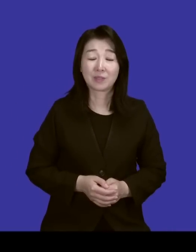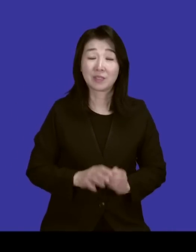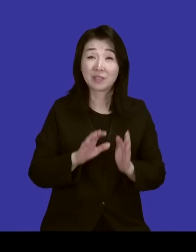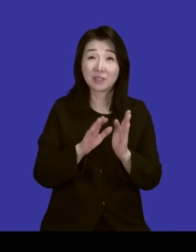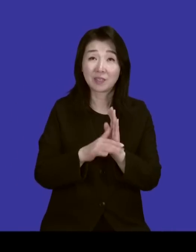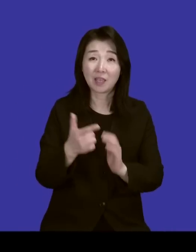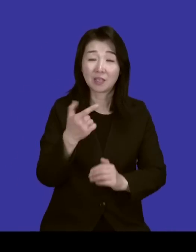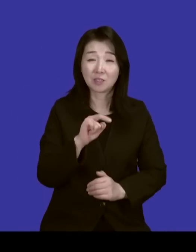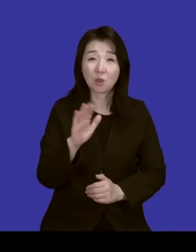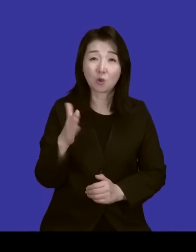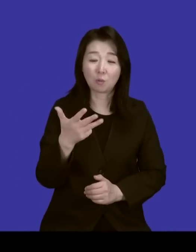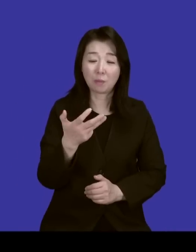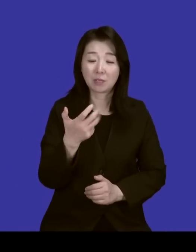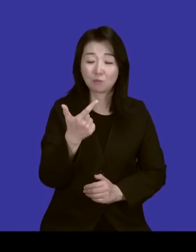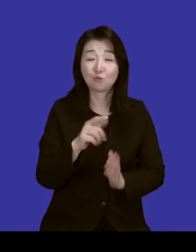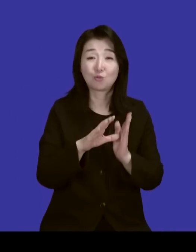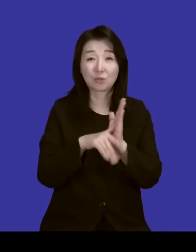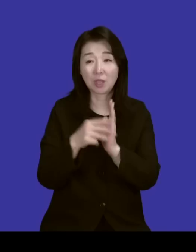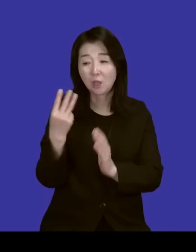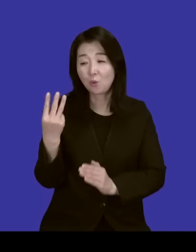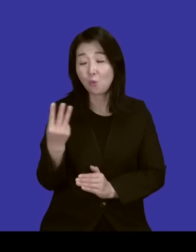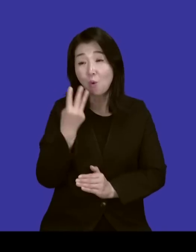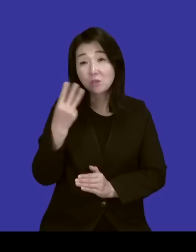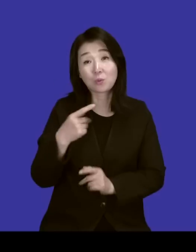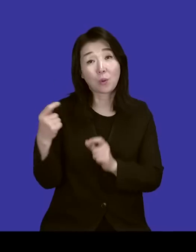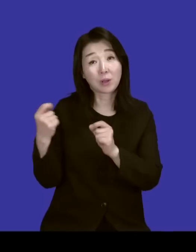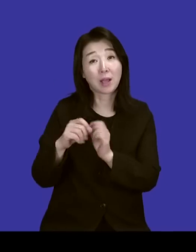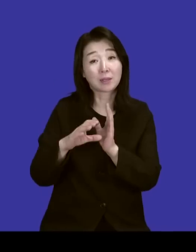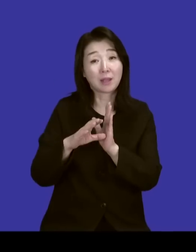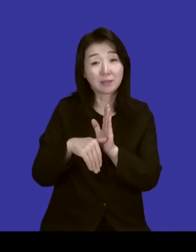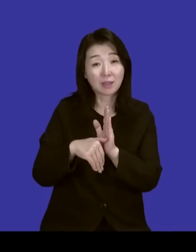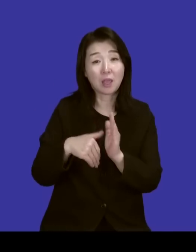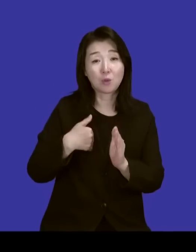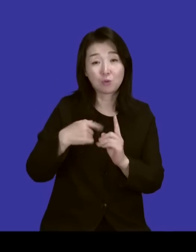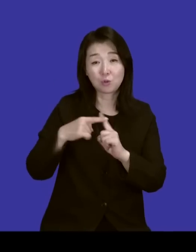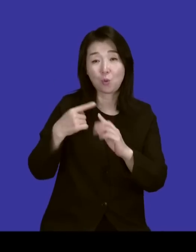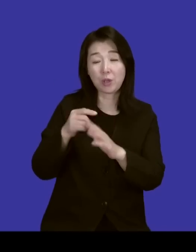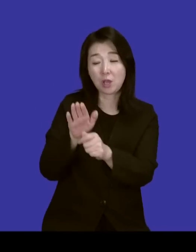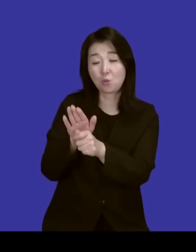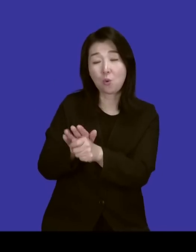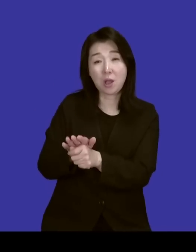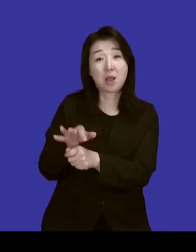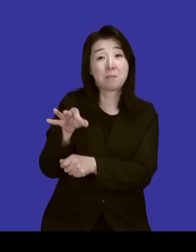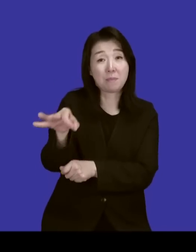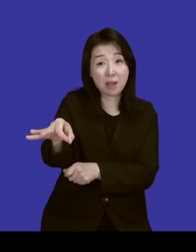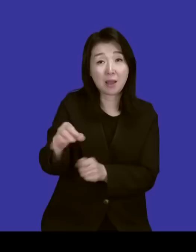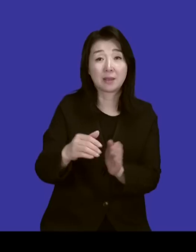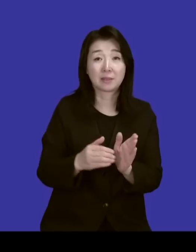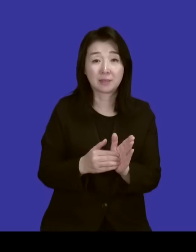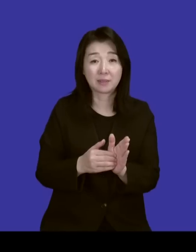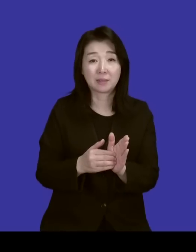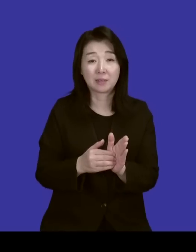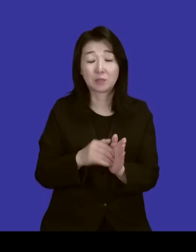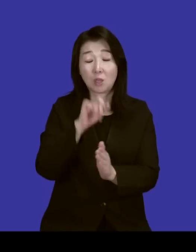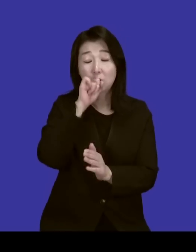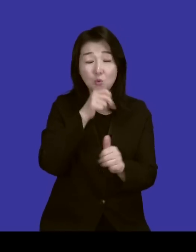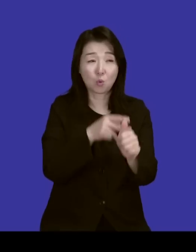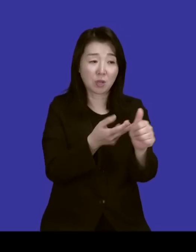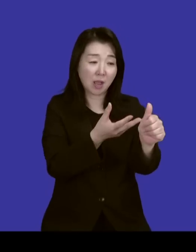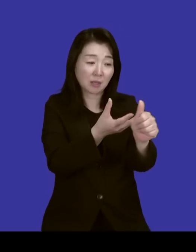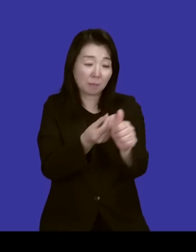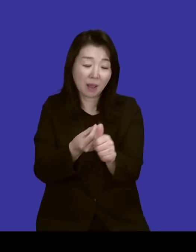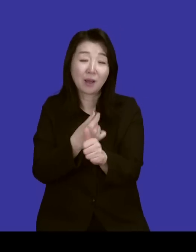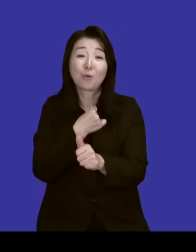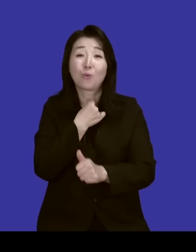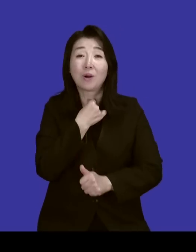1986년에 예. 워싱턴 근교에서 예. 저희 교회가 스폰서를 하고 예. 또 제가 하면서 좋은 강사들이 왔으면